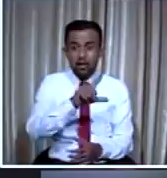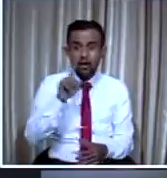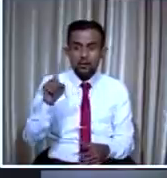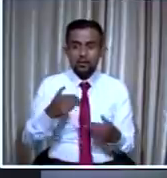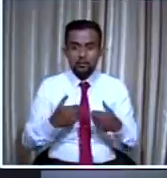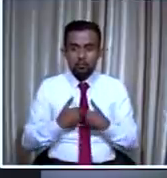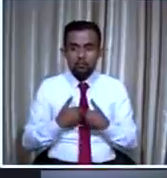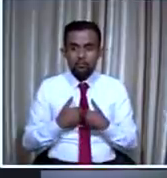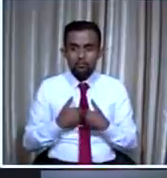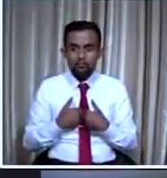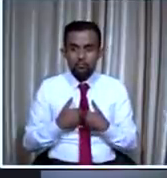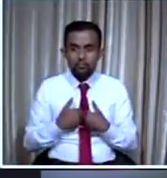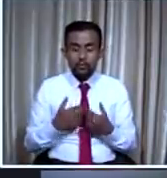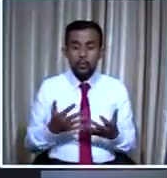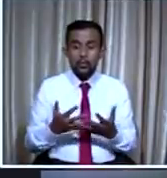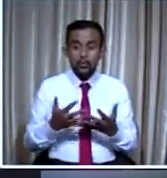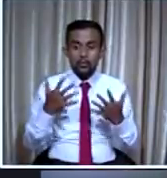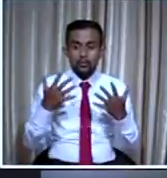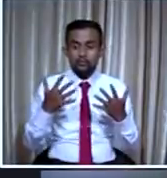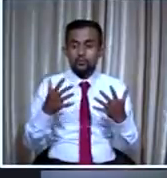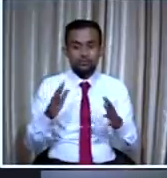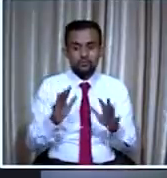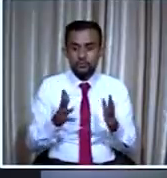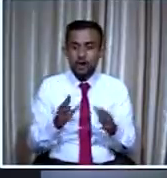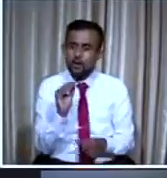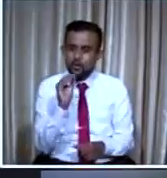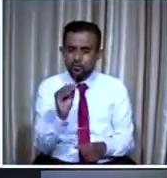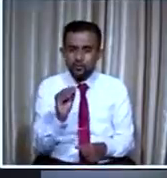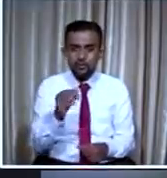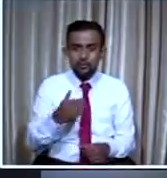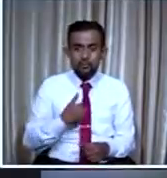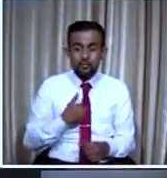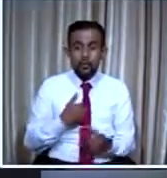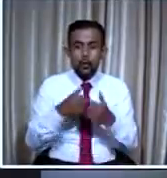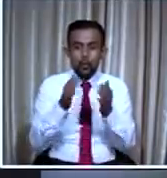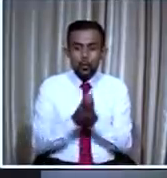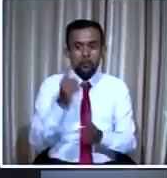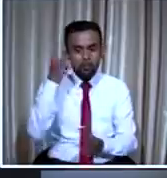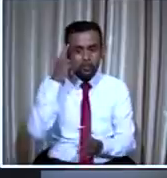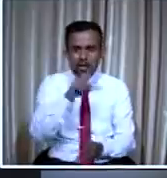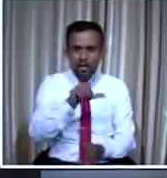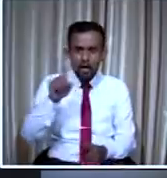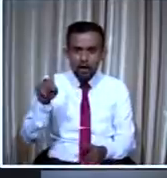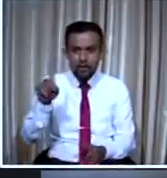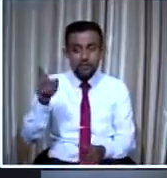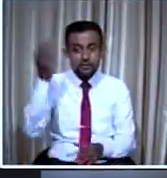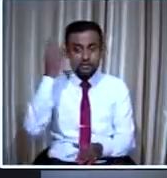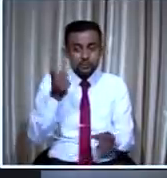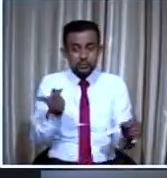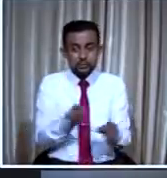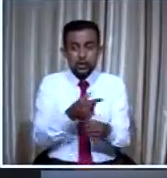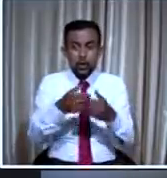මම බොහොම ලොකු එක්කෙනෙක් නෙවෙයි. නමුත් මට ඒ සියල්ල මතකයි. 71 කාලේ වෙච්ච බීචනේ මේ